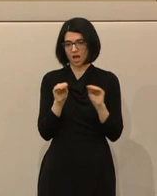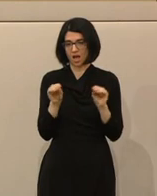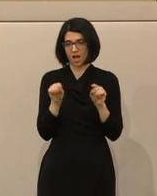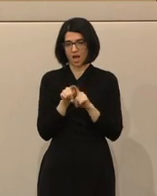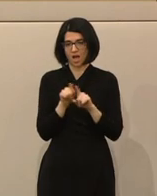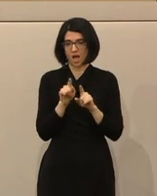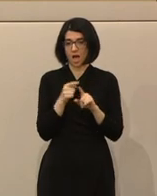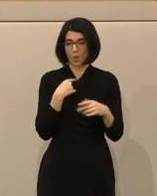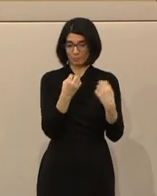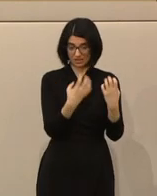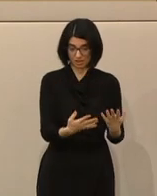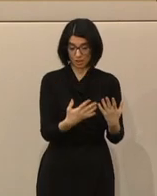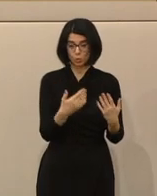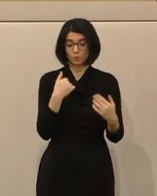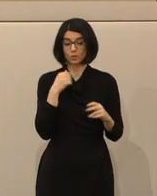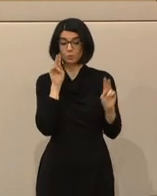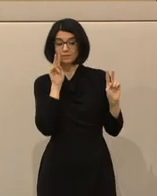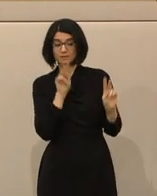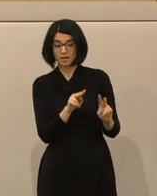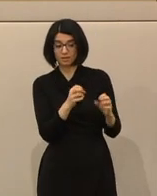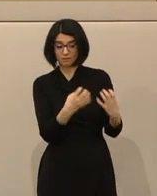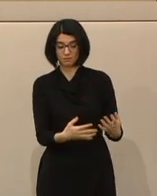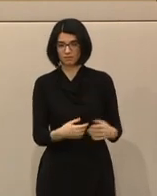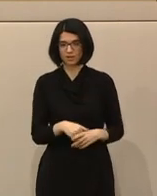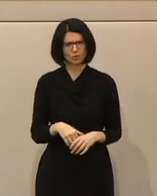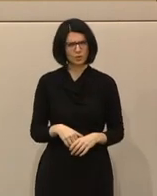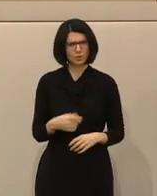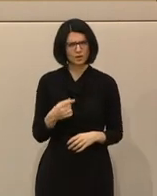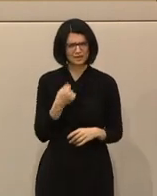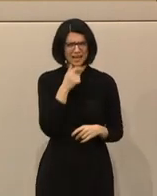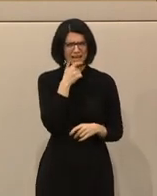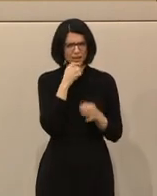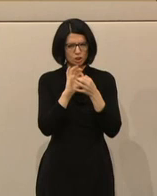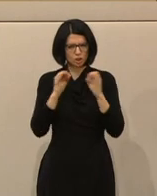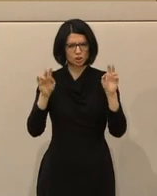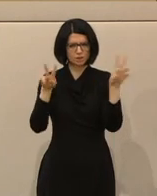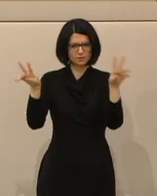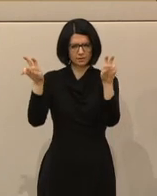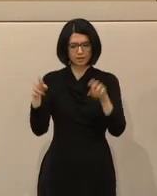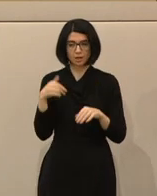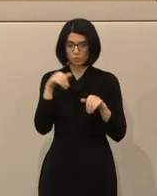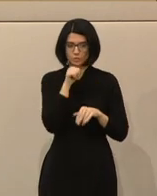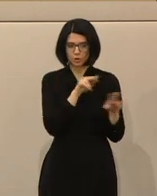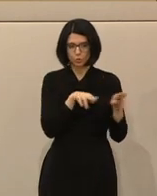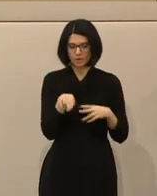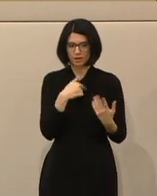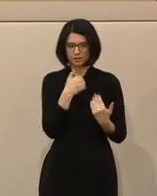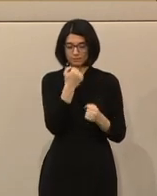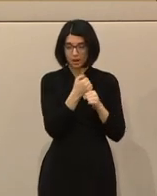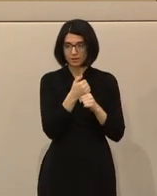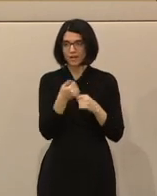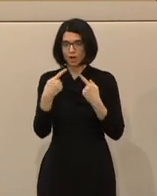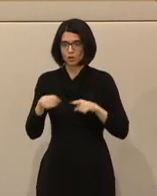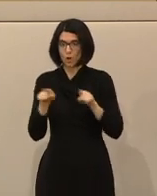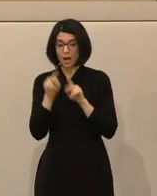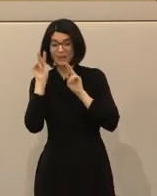it must also be seen to be done. Also es genügt nicht, dass es gerecht zugeht, man muss auch sehen,